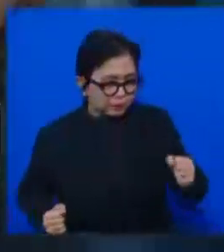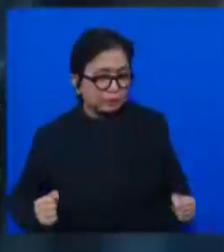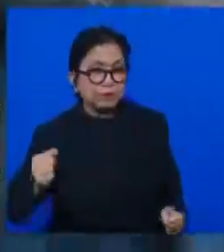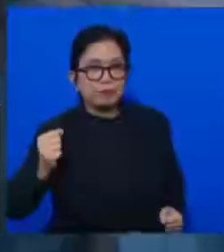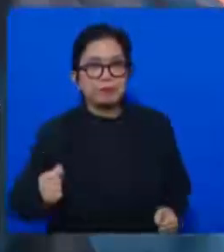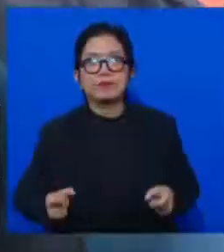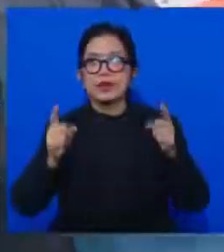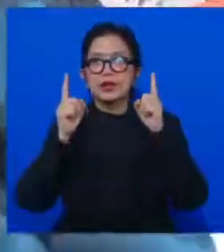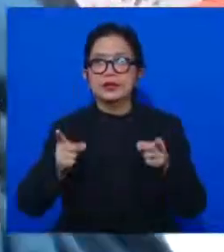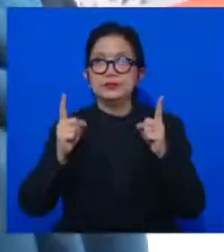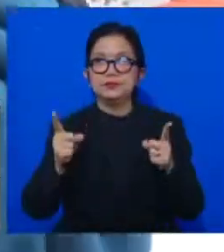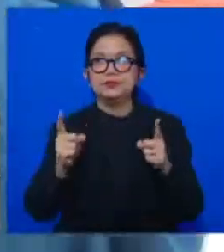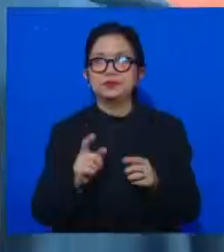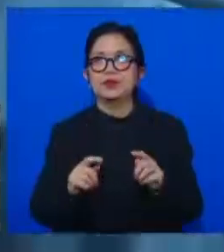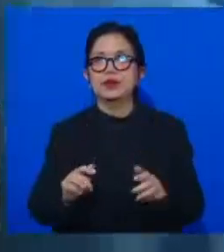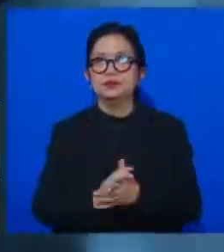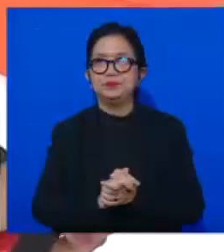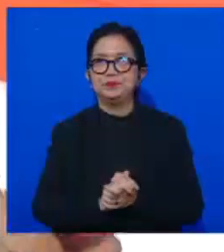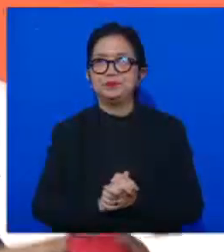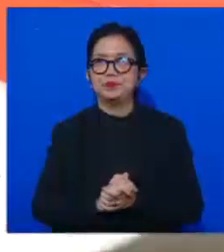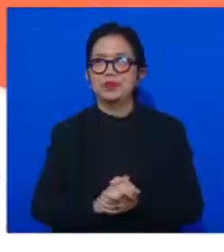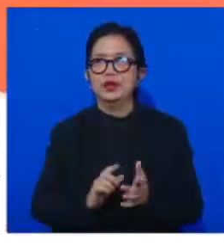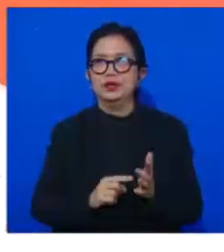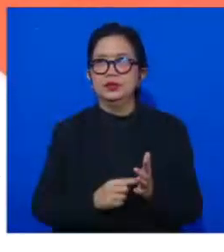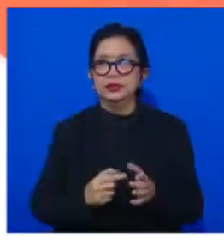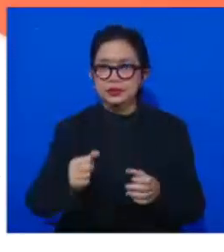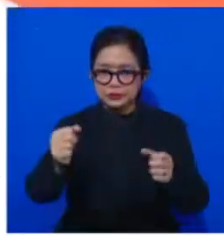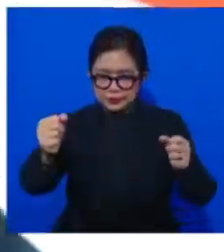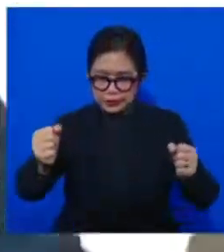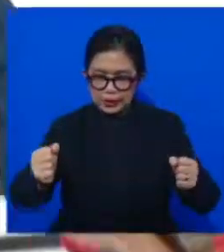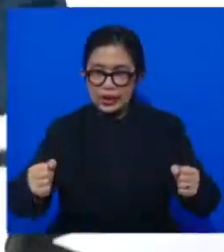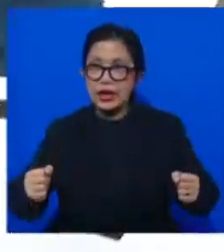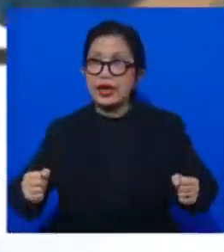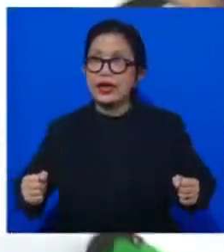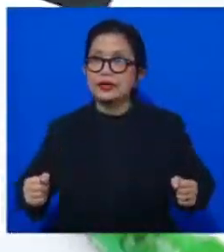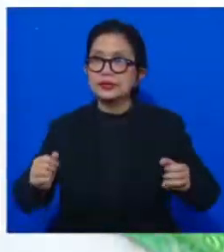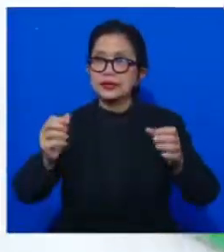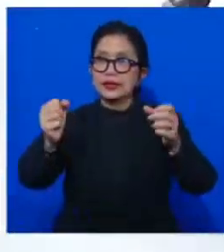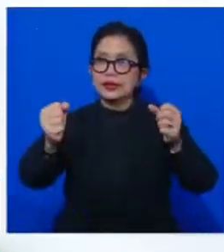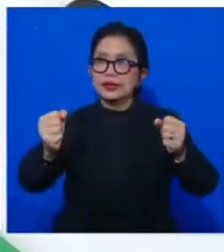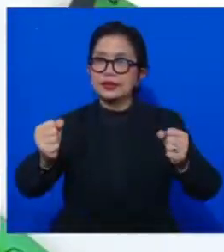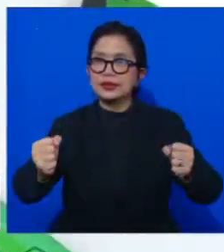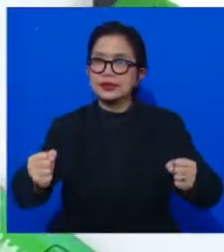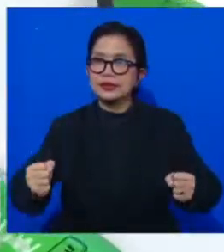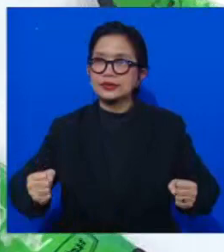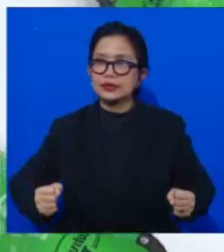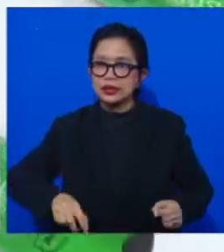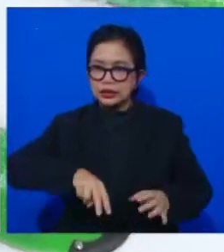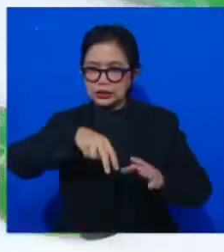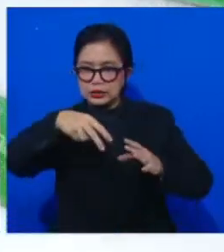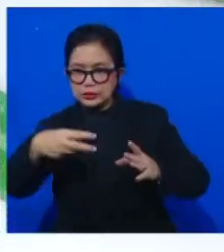instrukturnya. Tahap pertamanya, kita belajar berjalan di jalanan datar. Jatuh bangun saat latihan pun harus